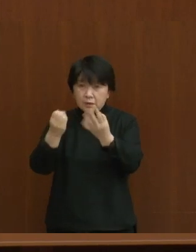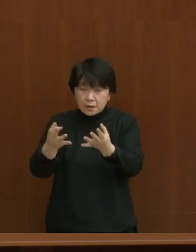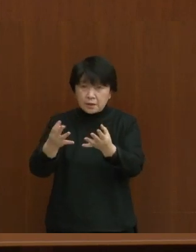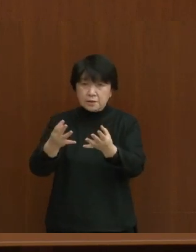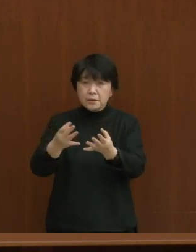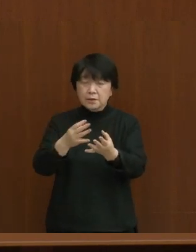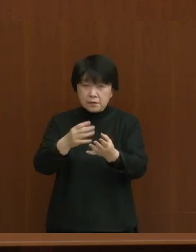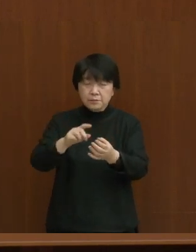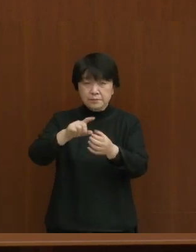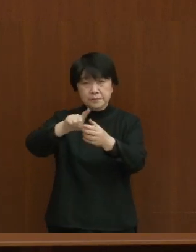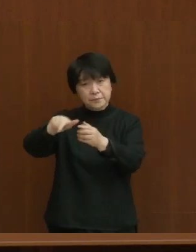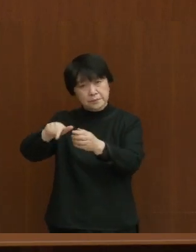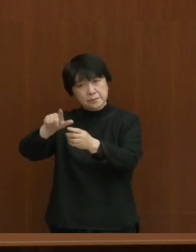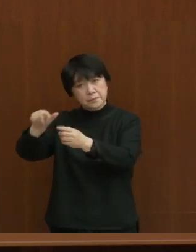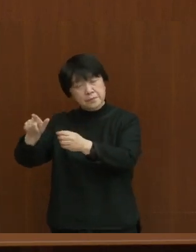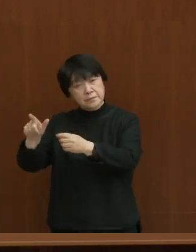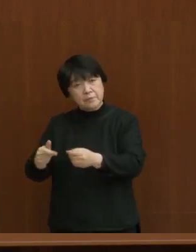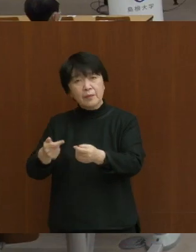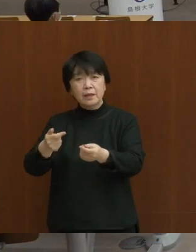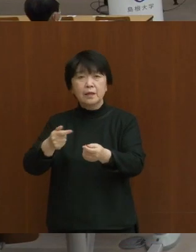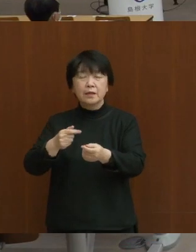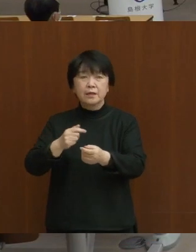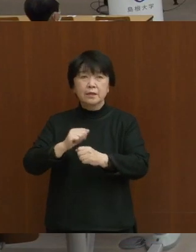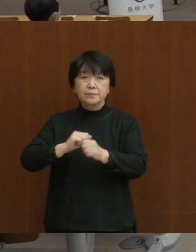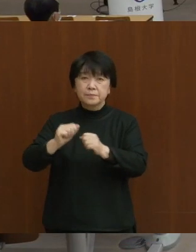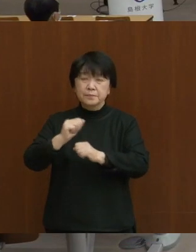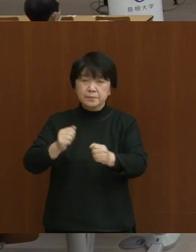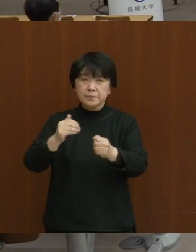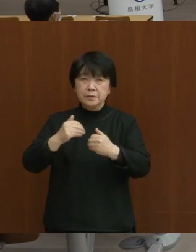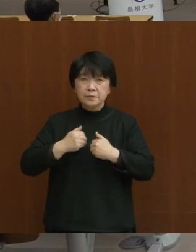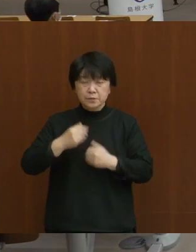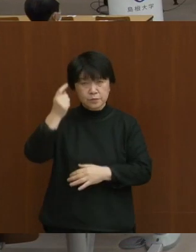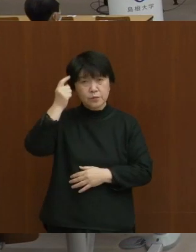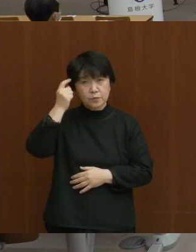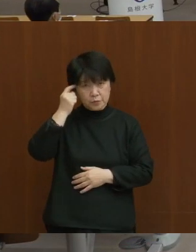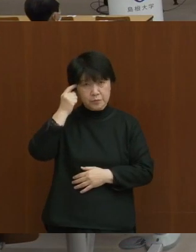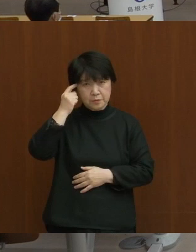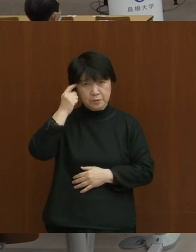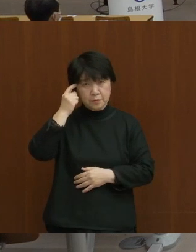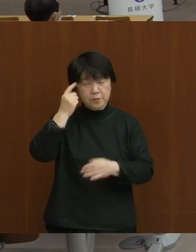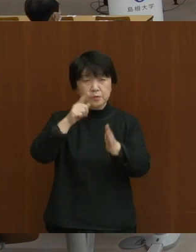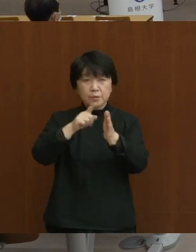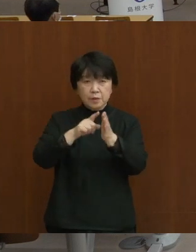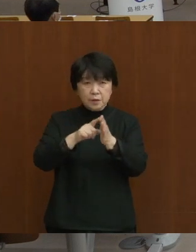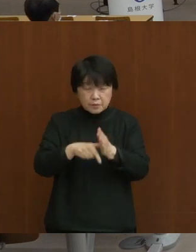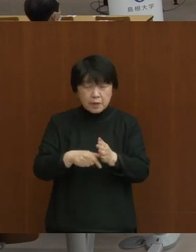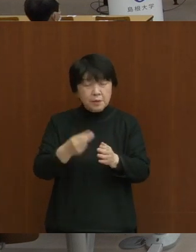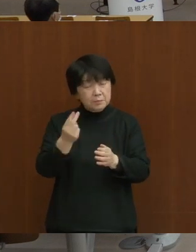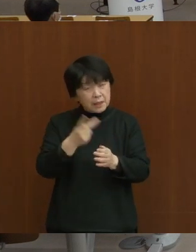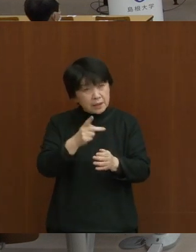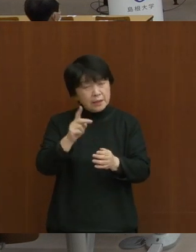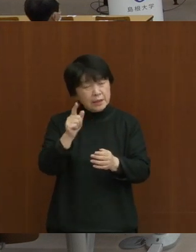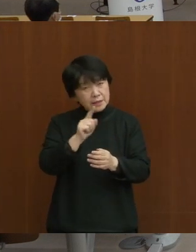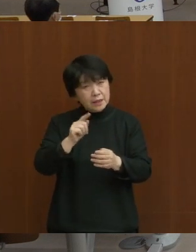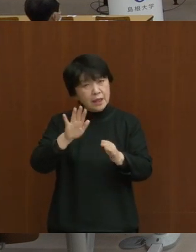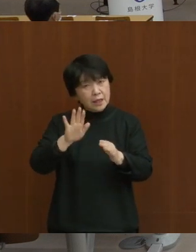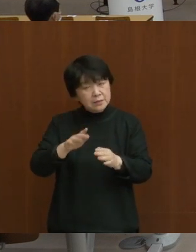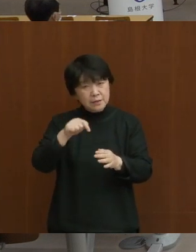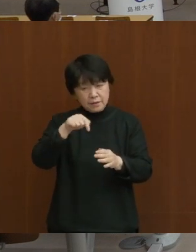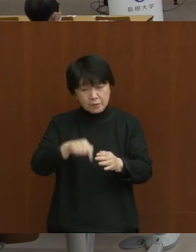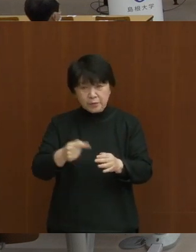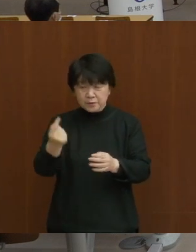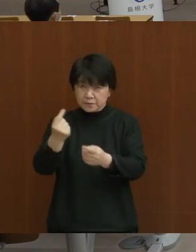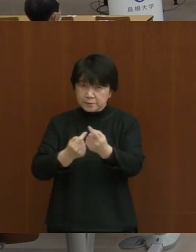になることもあるかと思います。その際には、再度本学をお尋ねください。本学